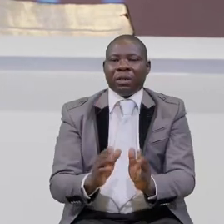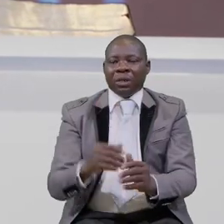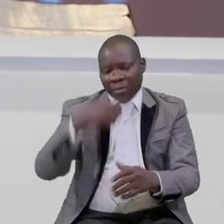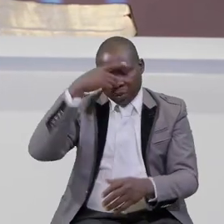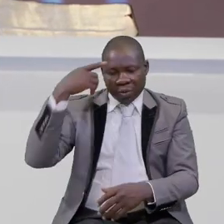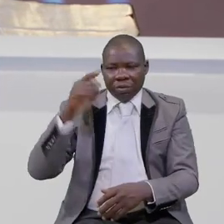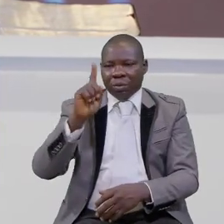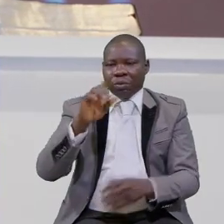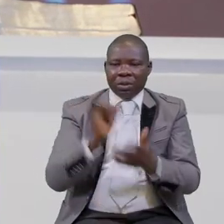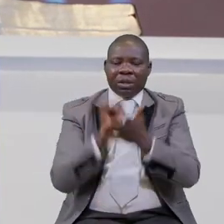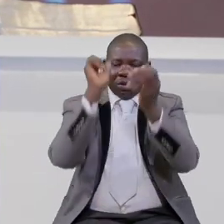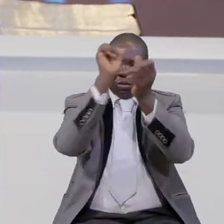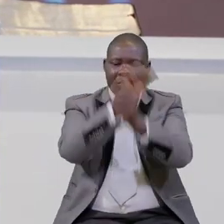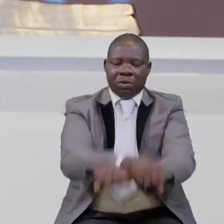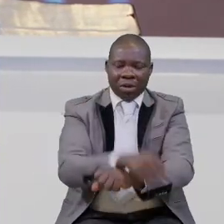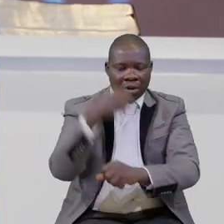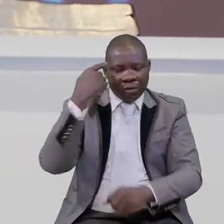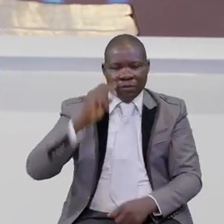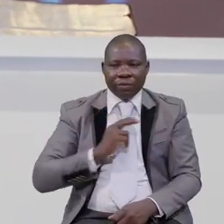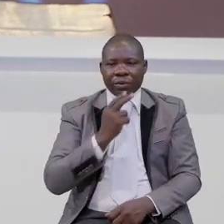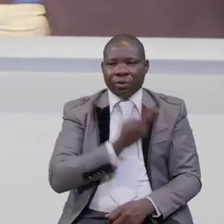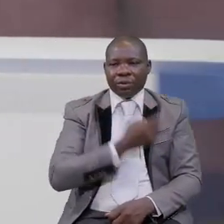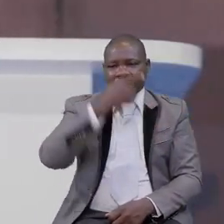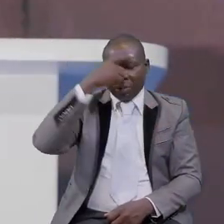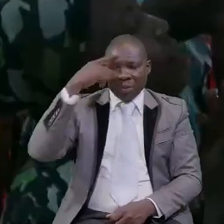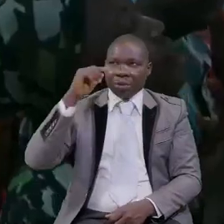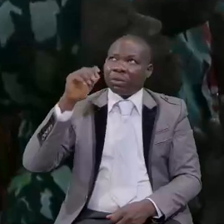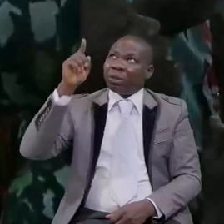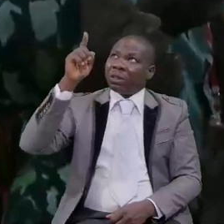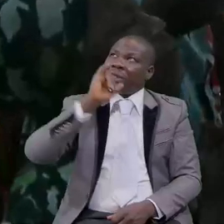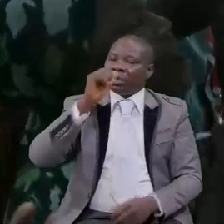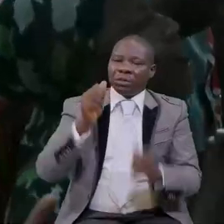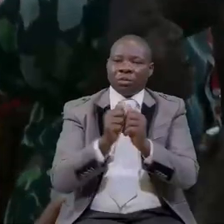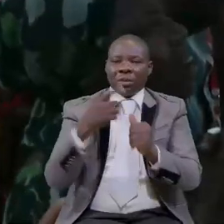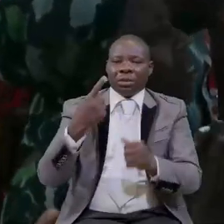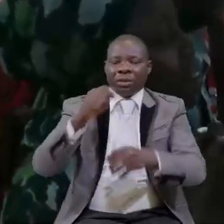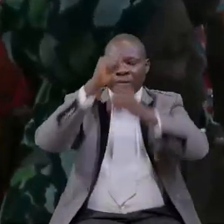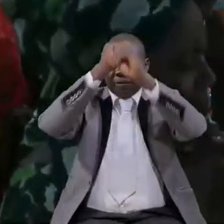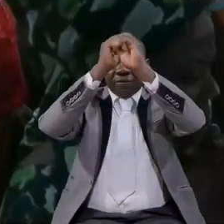parce que celui qui a vaincu pour nous, parce qu'il est avec le Père.